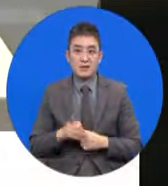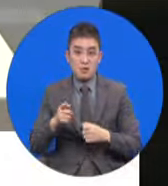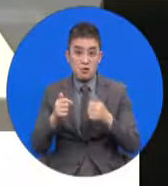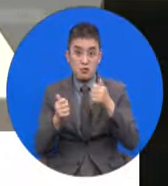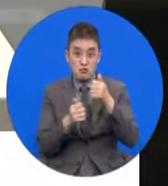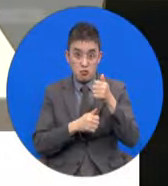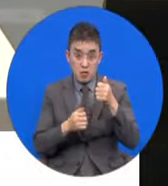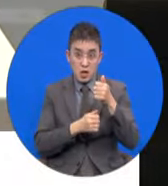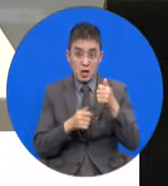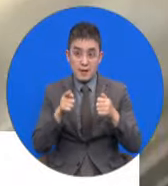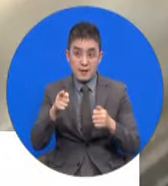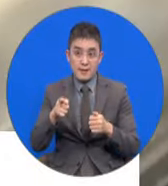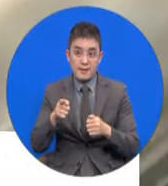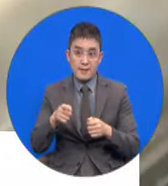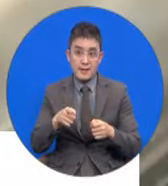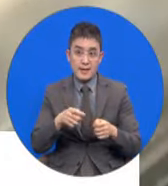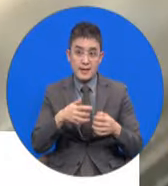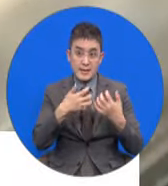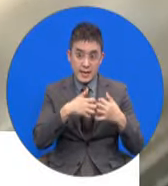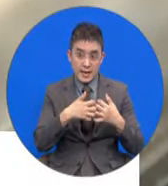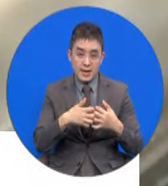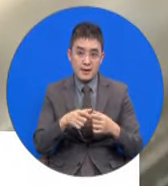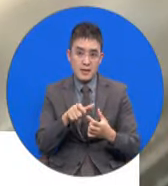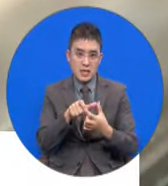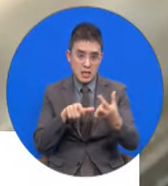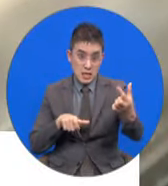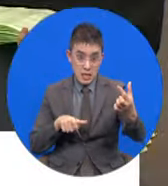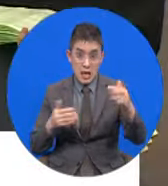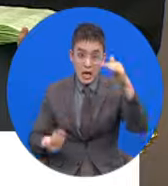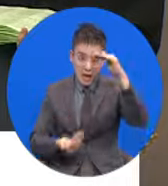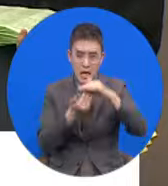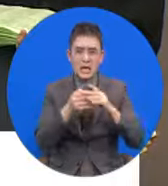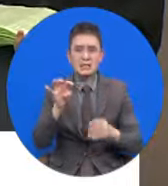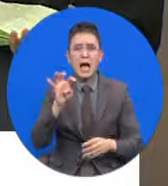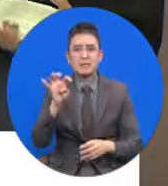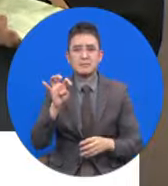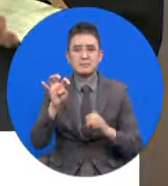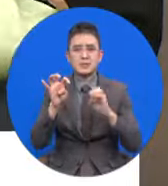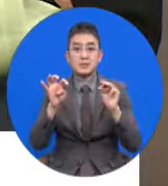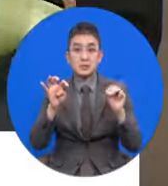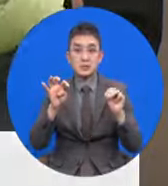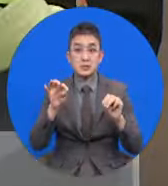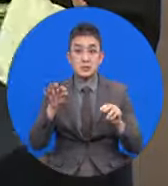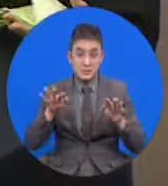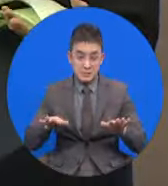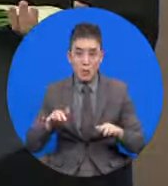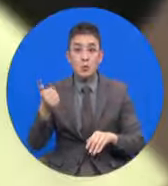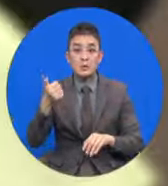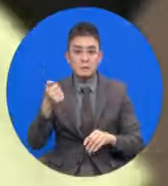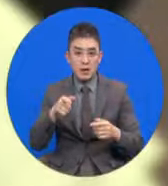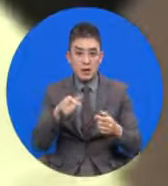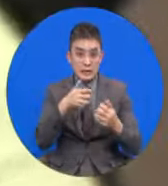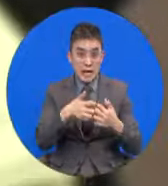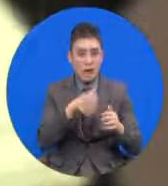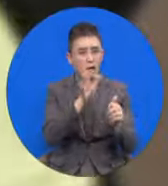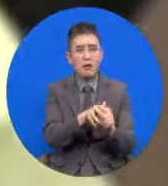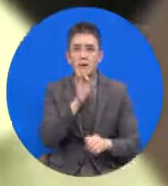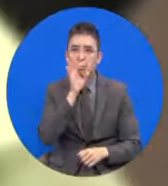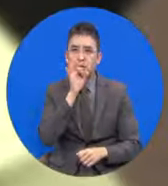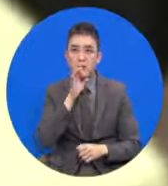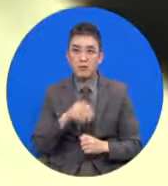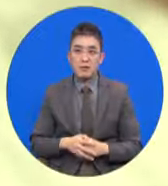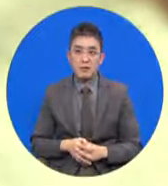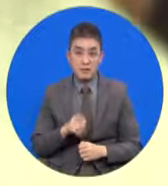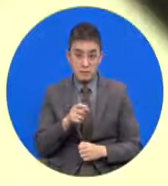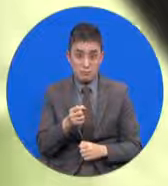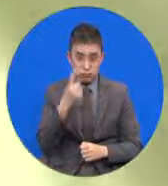분류기는 46.9cm 투표지까지만 처리할 수 있어 사용할 수 없게 된 겁니다. 비례대표 투표용지도